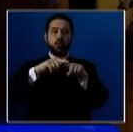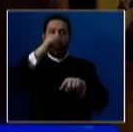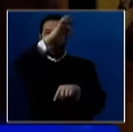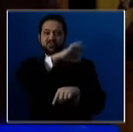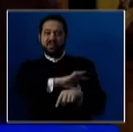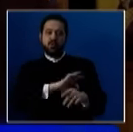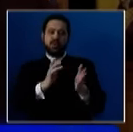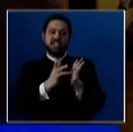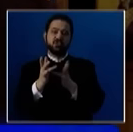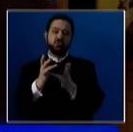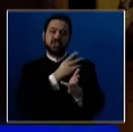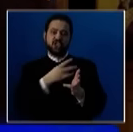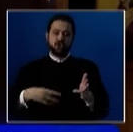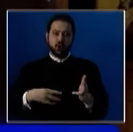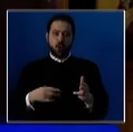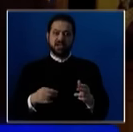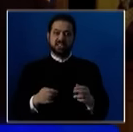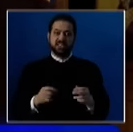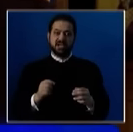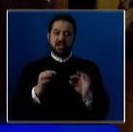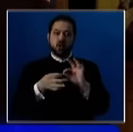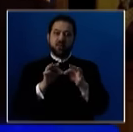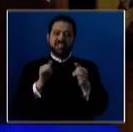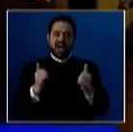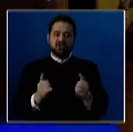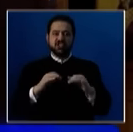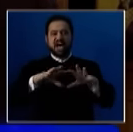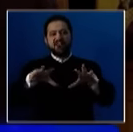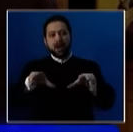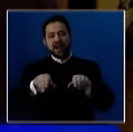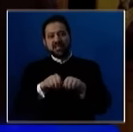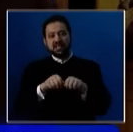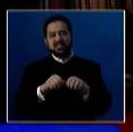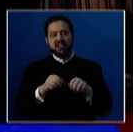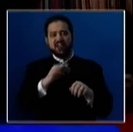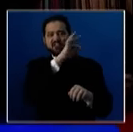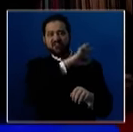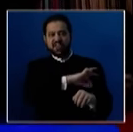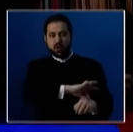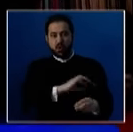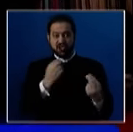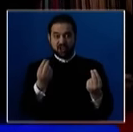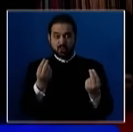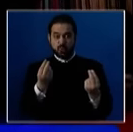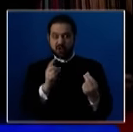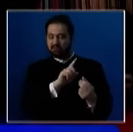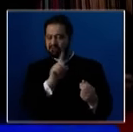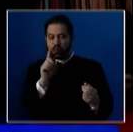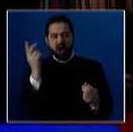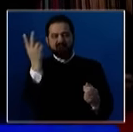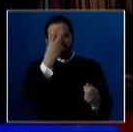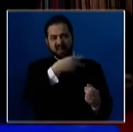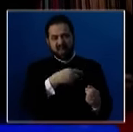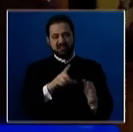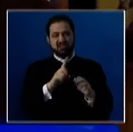Deci, în termeni aceștia ai familiarității. Fiul cel bun n-a înțeles lucrul ăsta, a